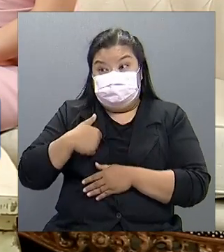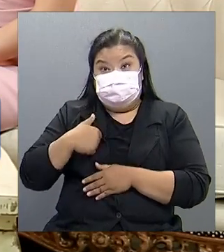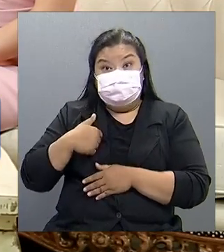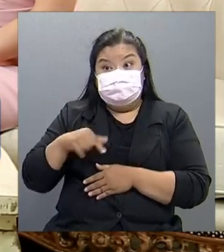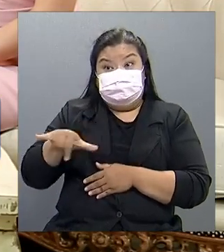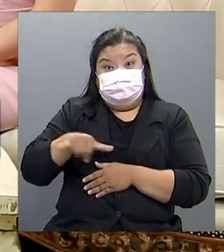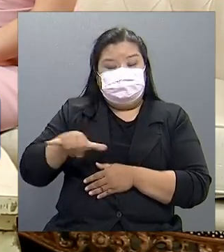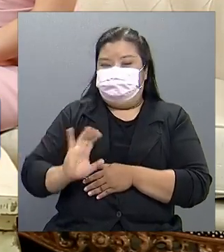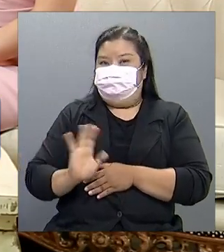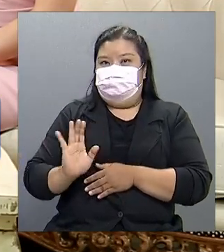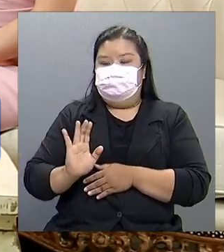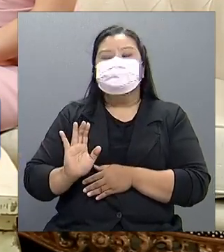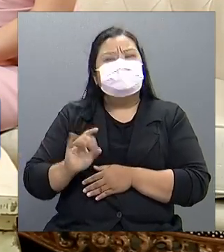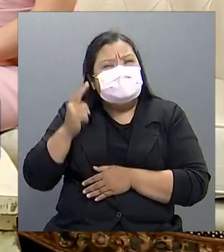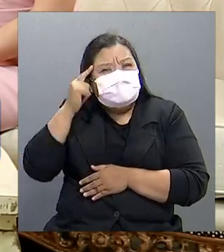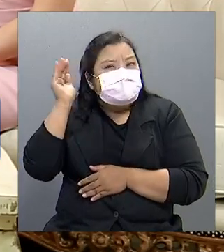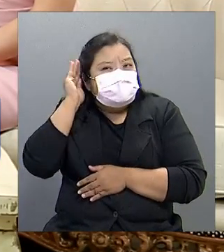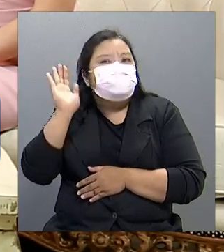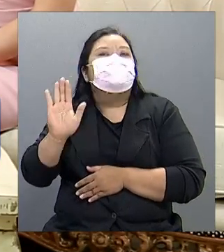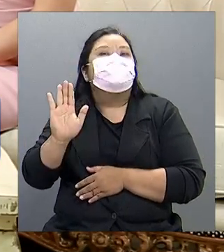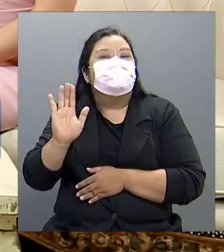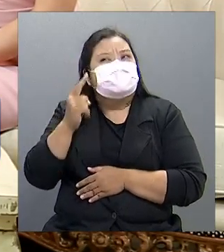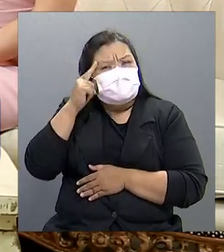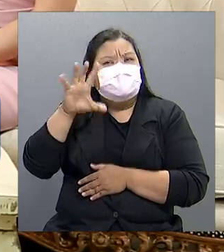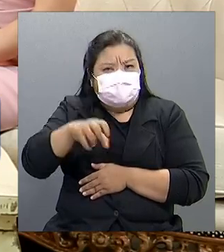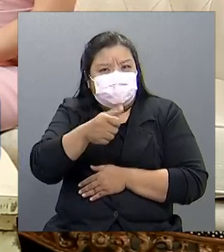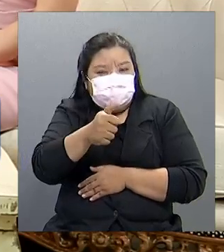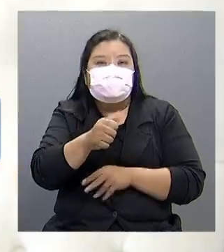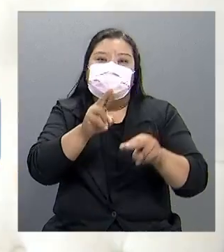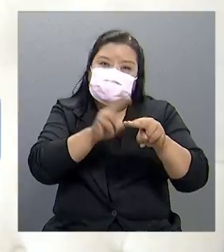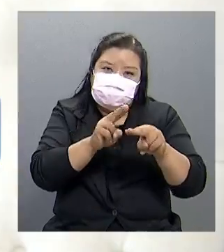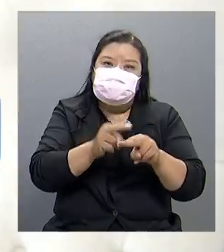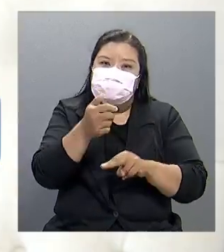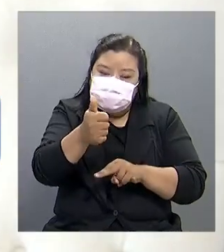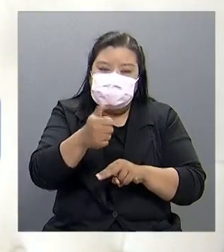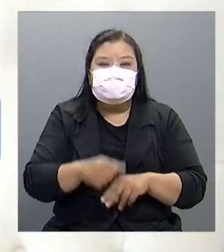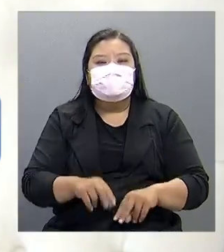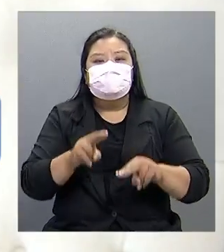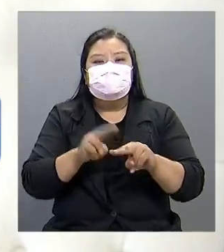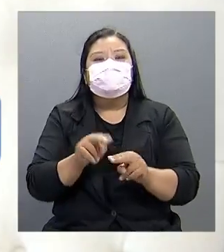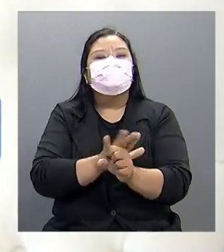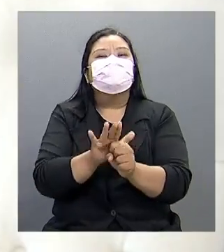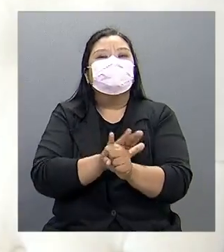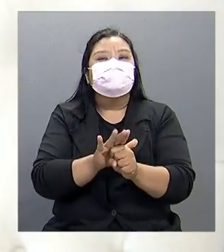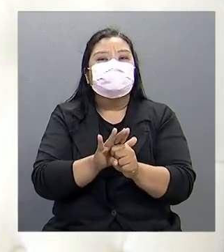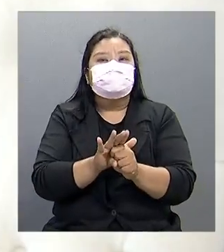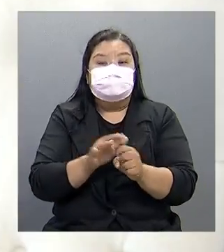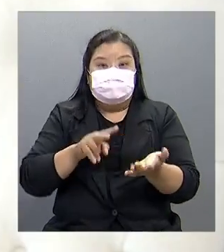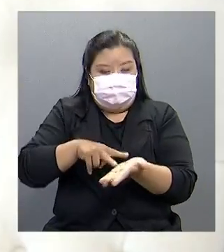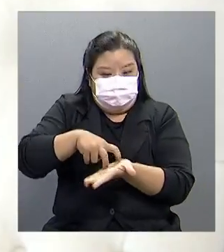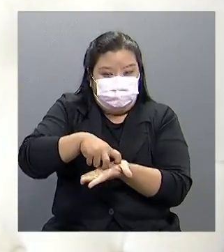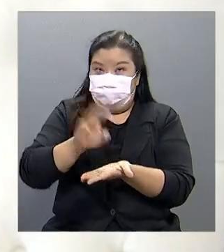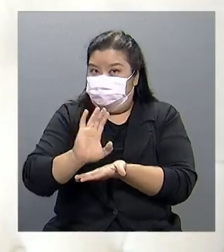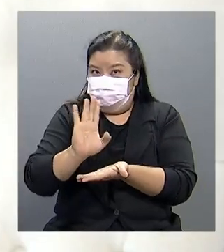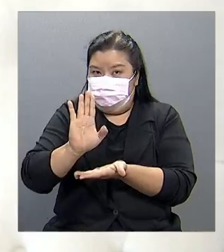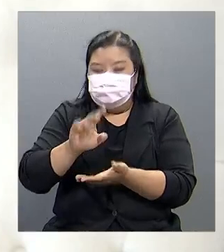าเราควรจะต้องหาเก้าอี้มานั่งอาจจะหาที่มันไม่สูงมากนะครับแต่ว่าไม่ต้องไปงอเข่าเยอะน ะ ครับแล้วก็เป็นเก้าอี้ที่มี